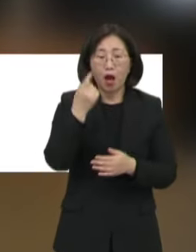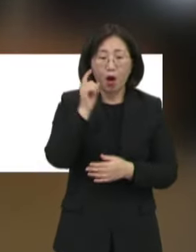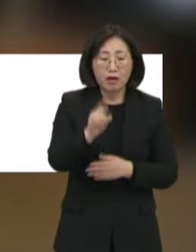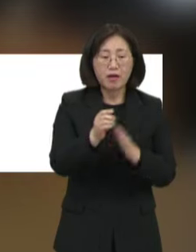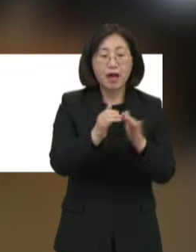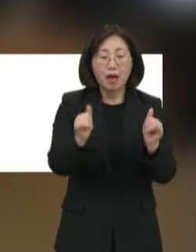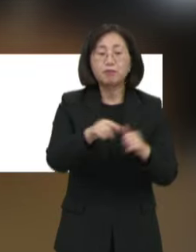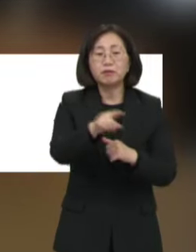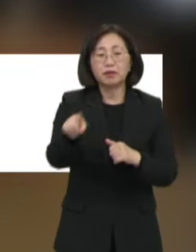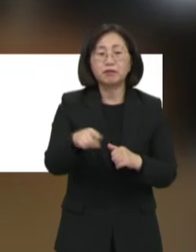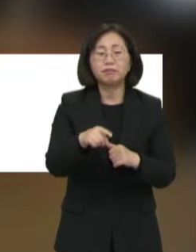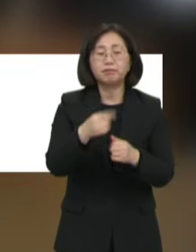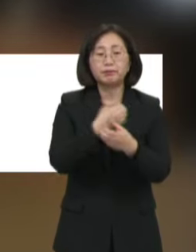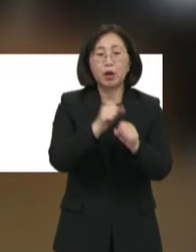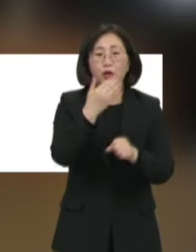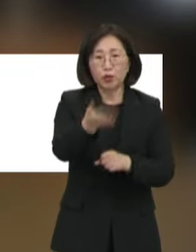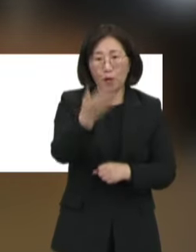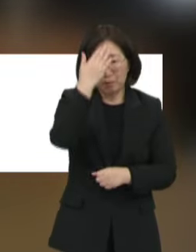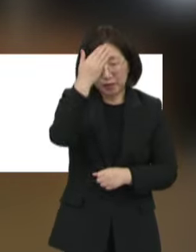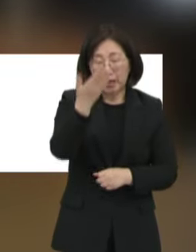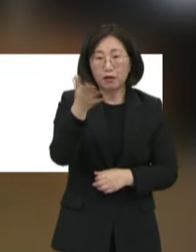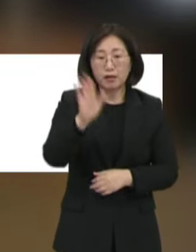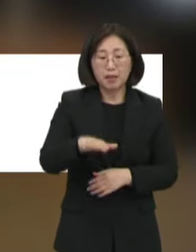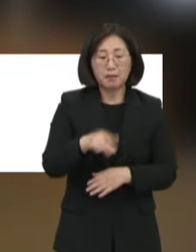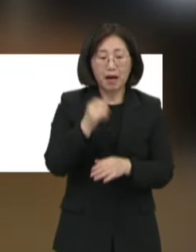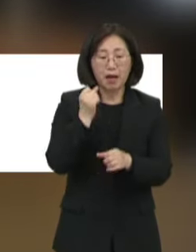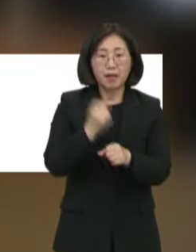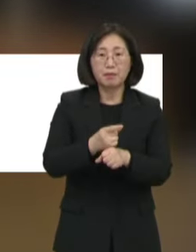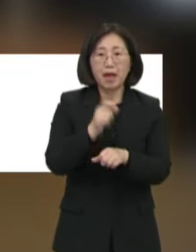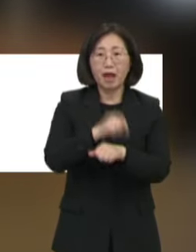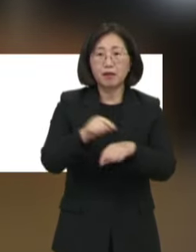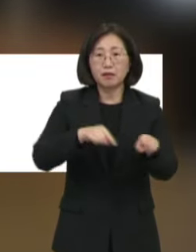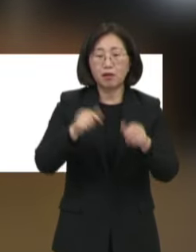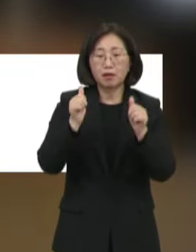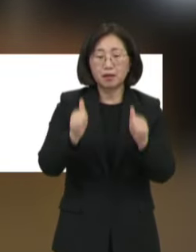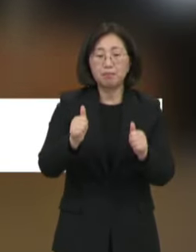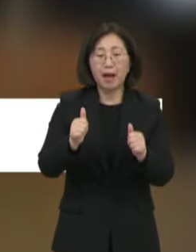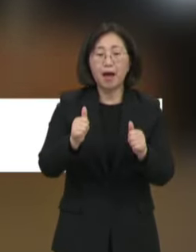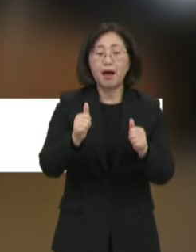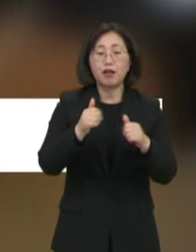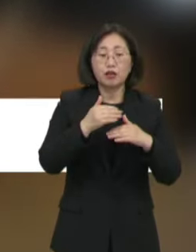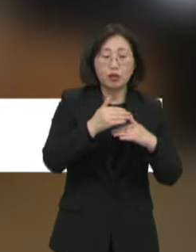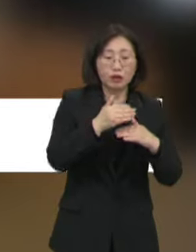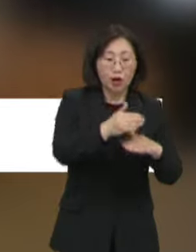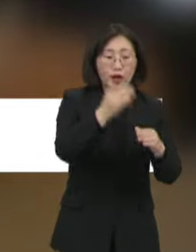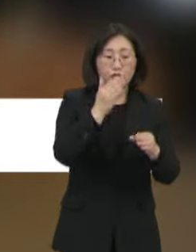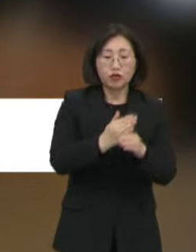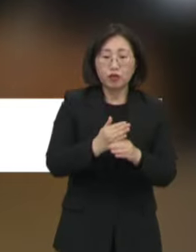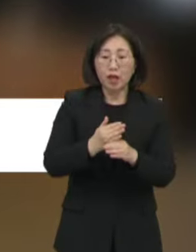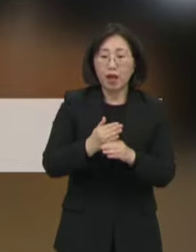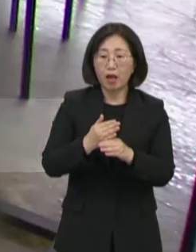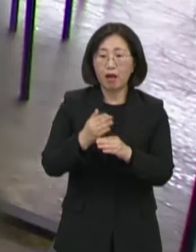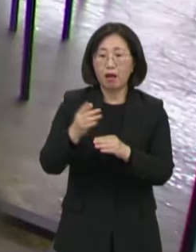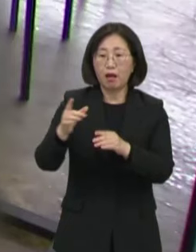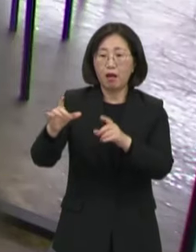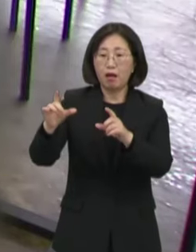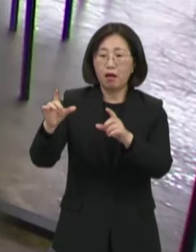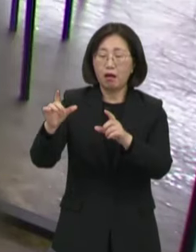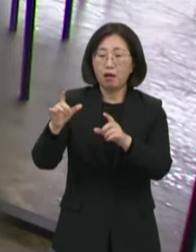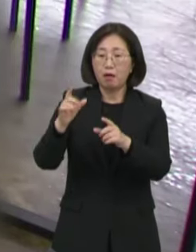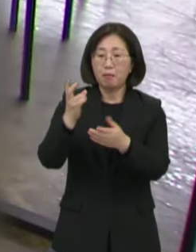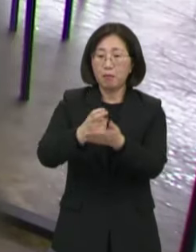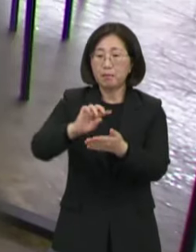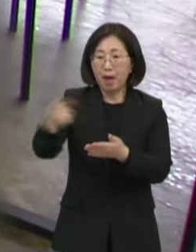대상이 되는데 저희 같은 경우 이미 행정처분이 내려온 상태에서 이의신청을 한 거잖아요. 그러면 그건 좀 지켜봐야 될 것 같다고.